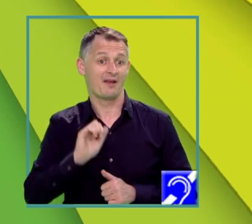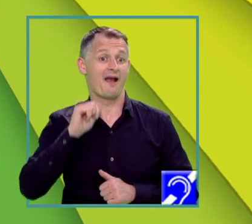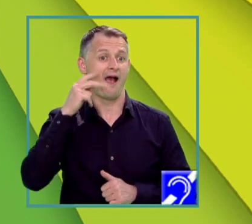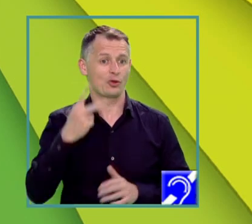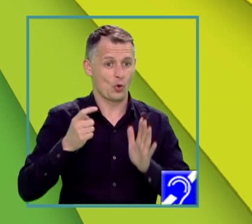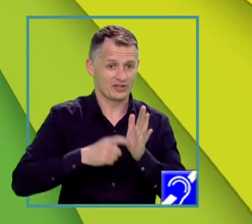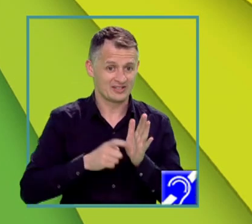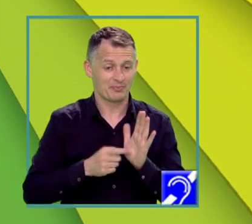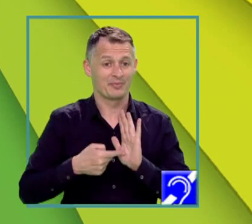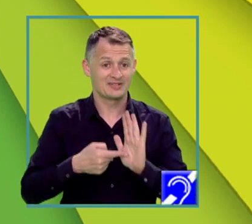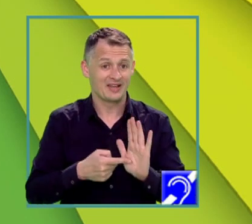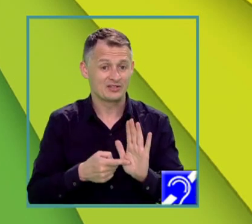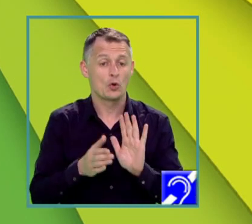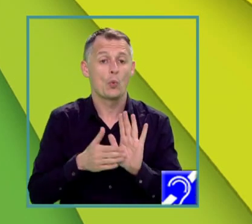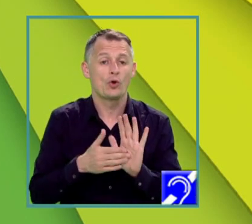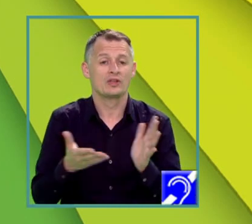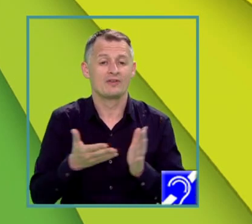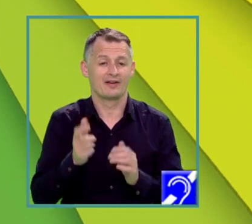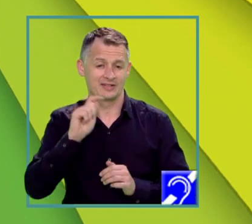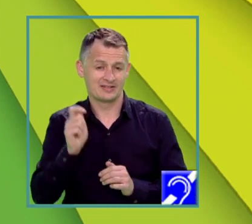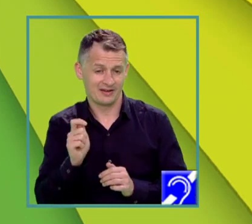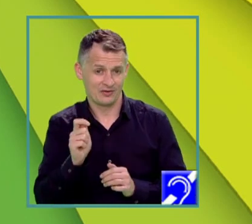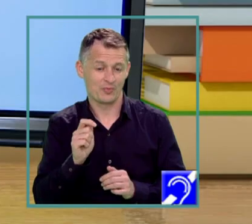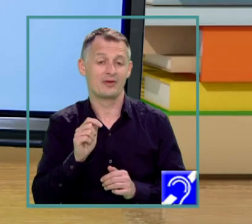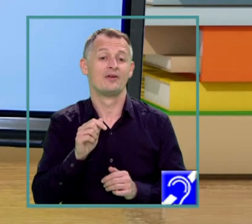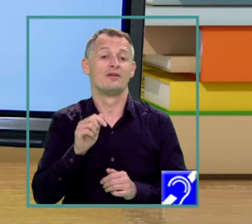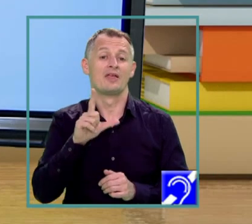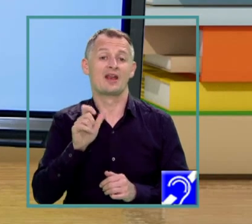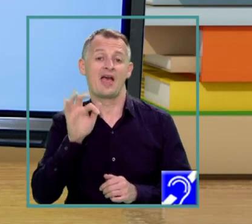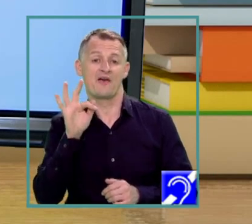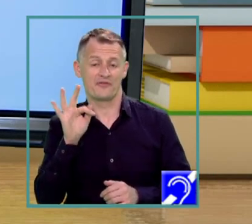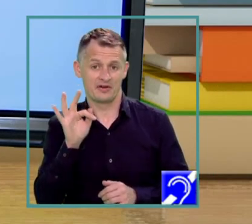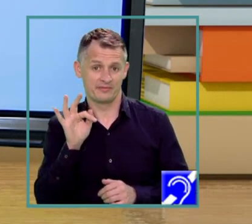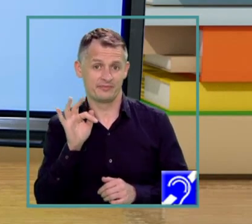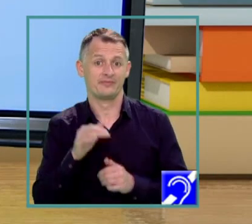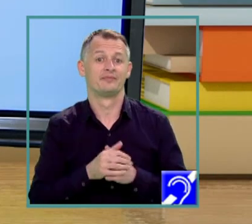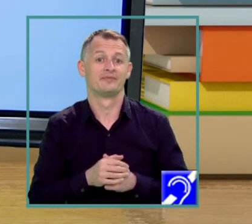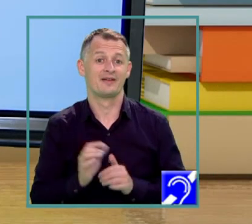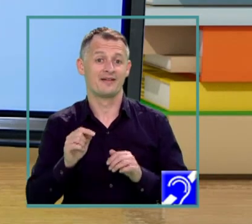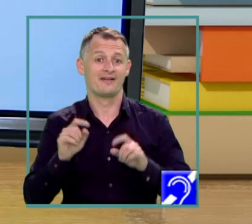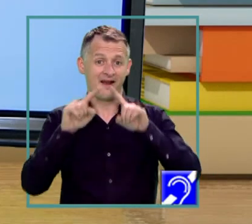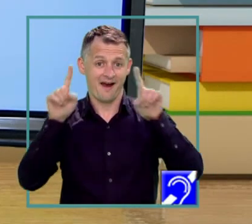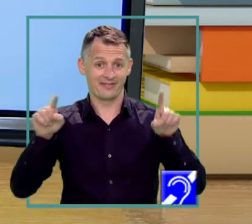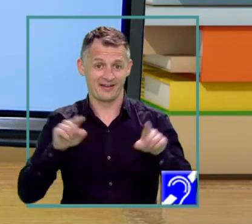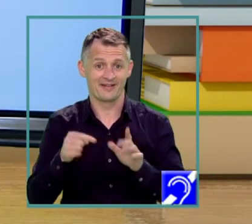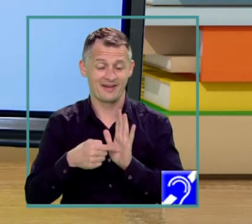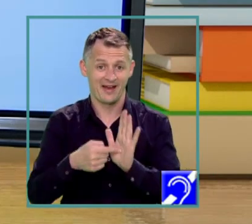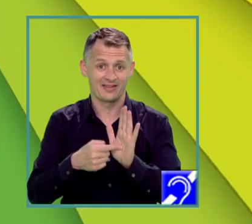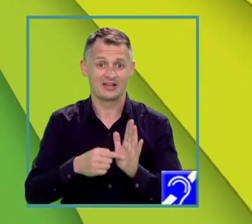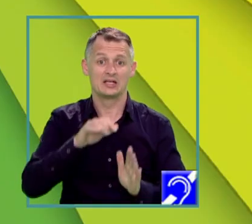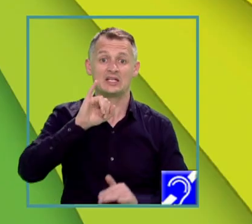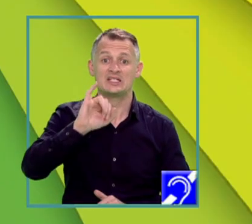o cauză pentru care în statul marcat pe hartă cu litera F harta ne Identifică statul